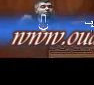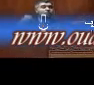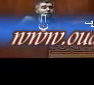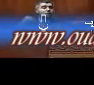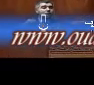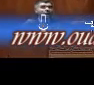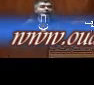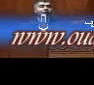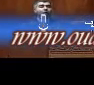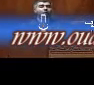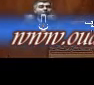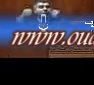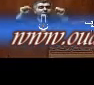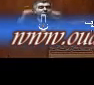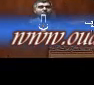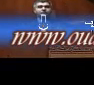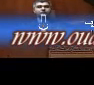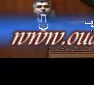ديال الإضراب.